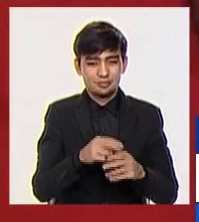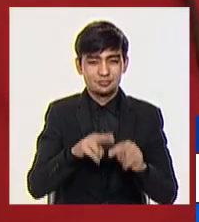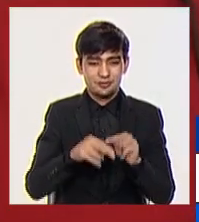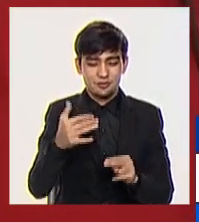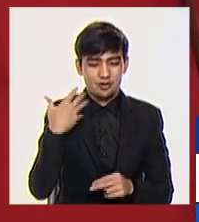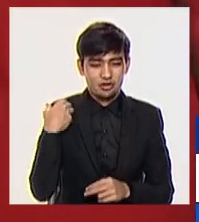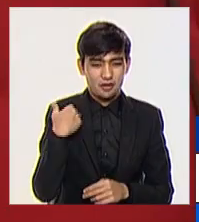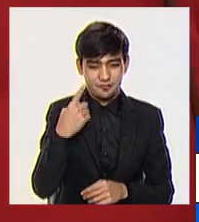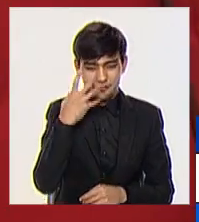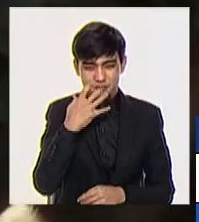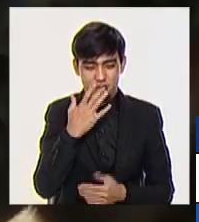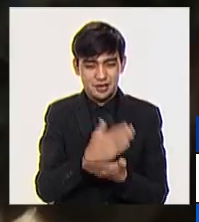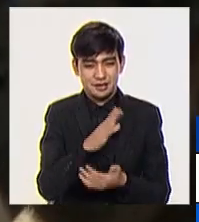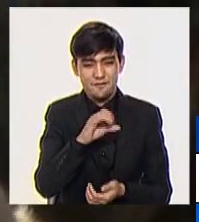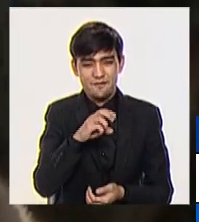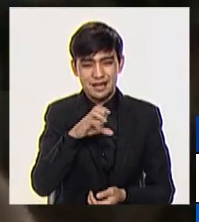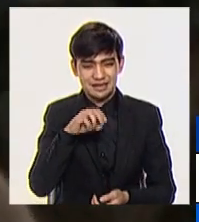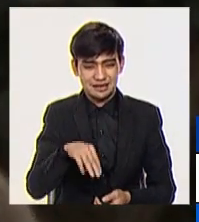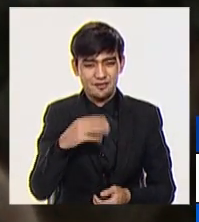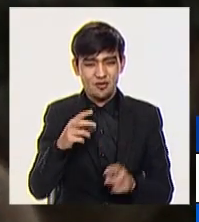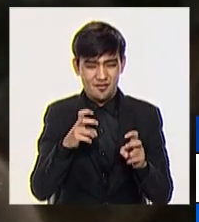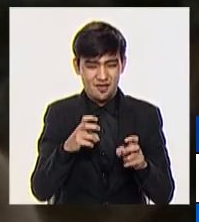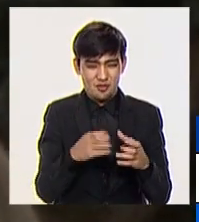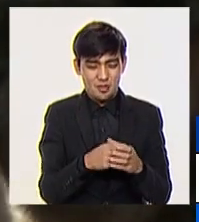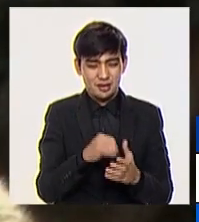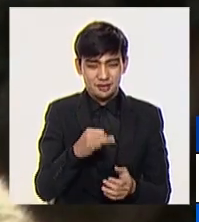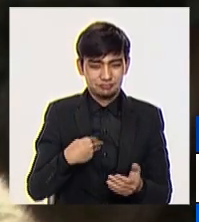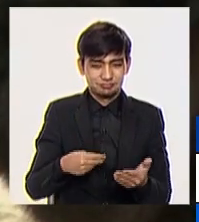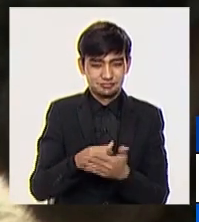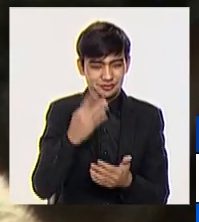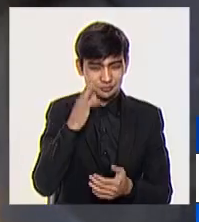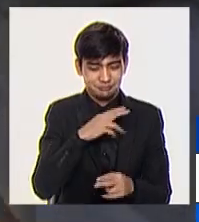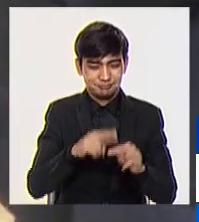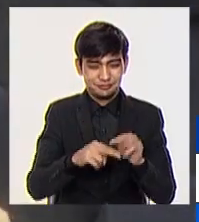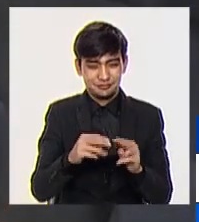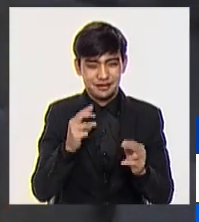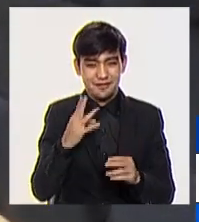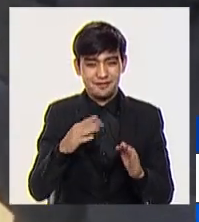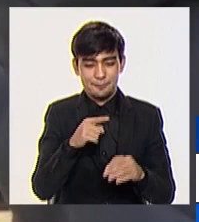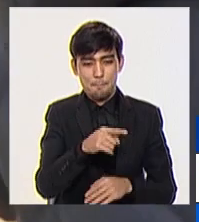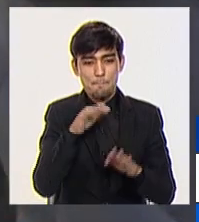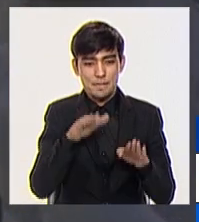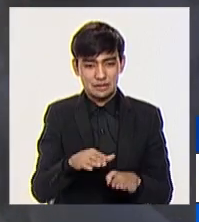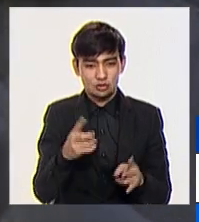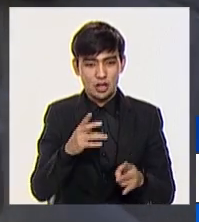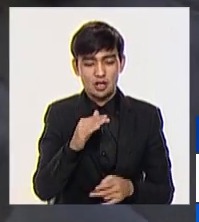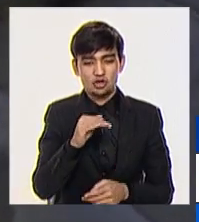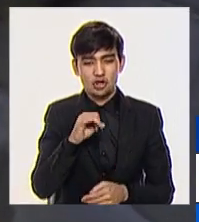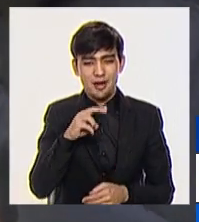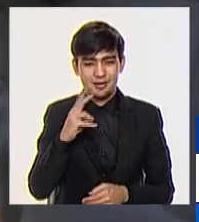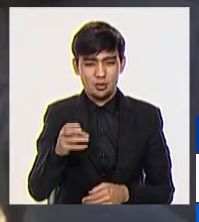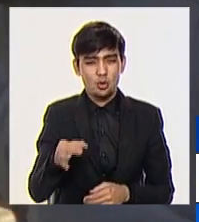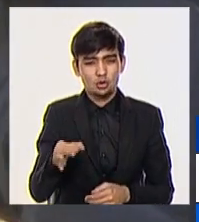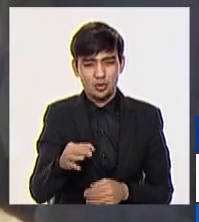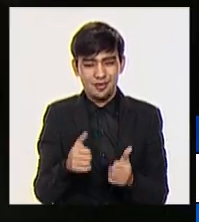басшысының суретін алып шықты. West Construction Service серіктестігі салмақшы болған тұрғын үй кешені дәл осы жерде, яғни жайықтың жағасында